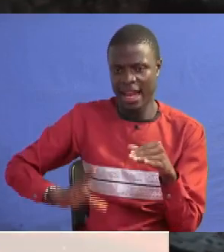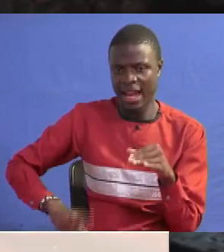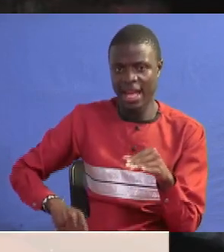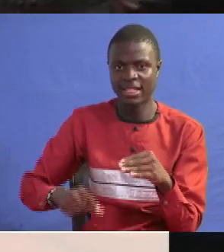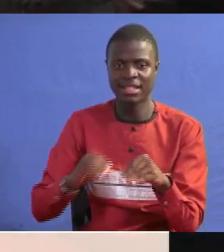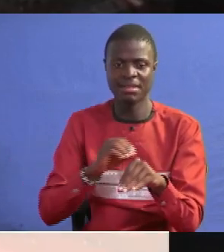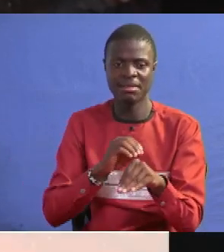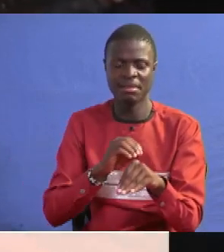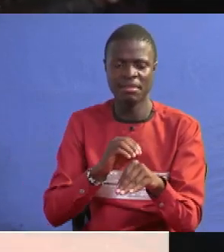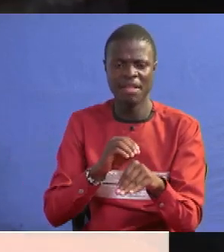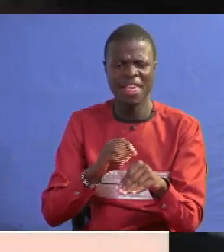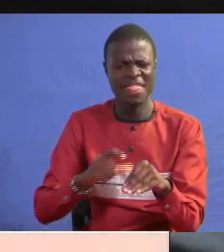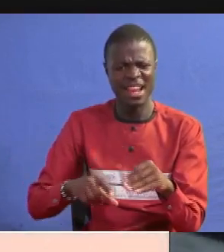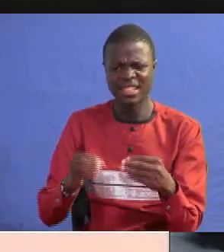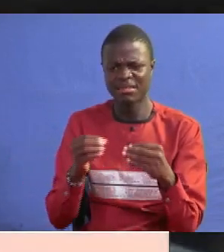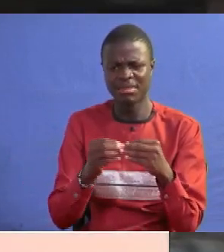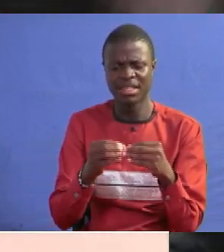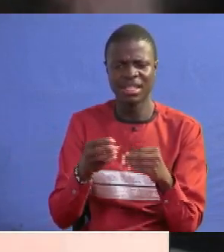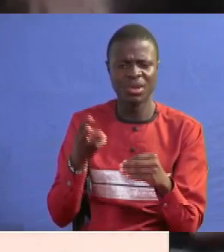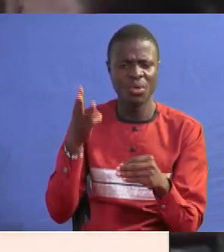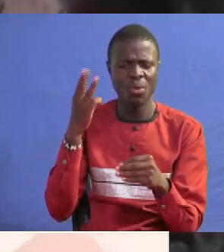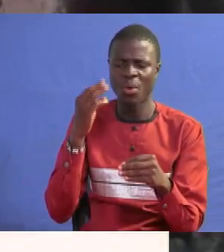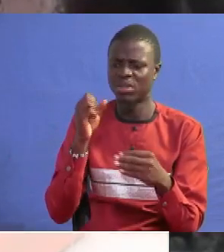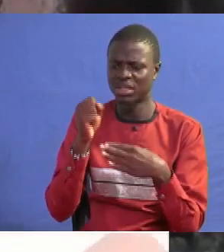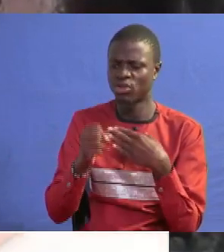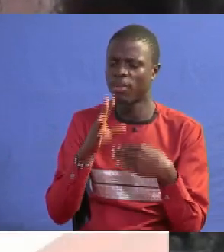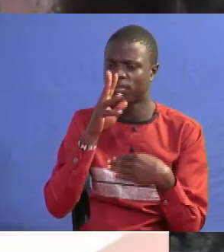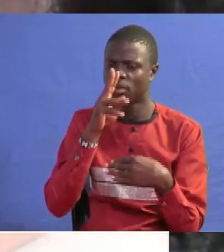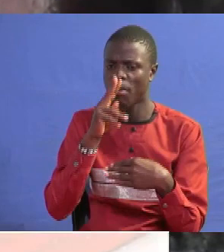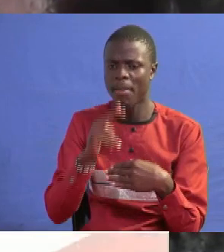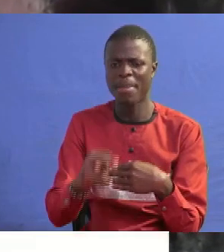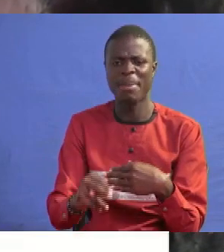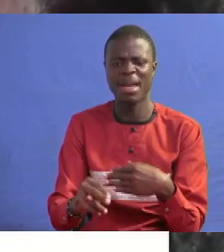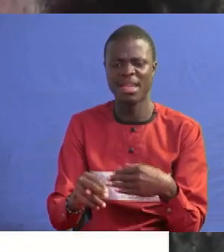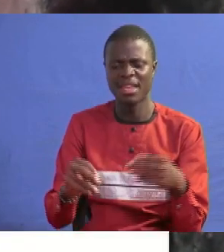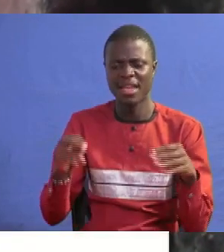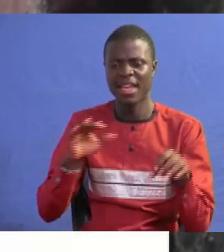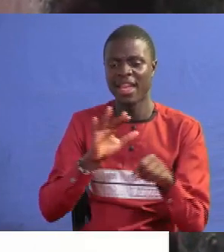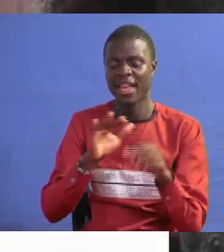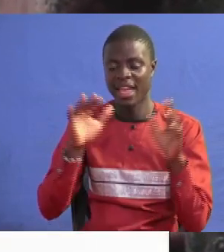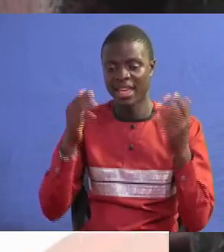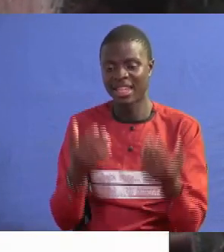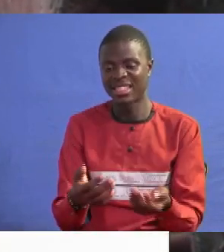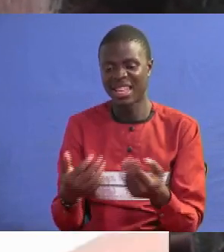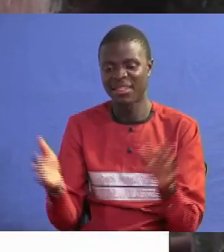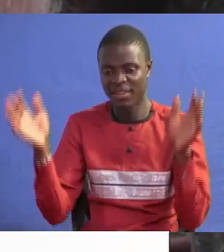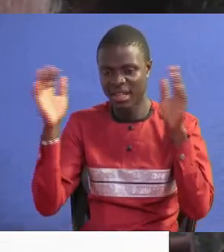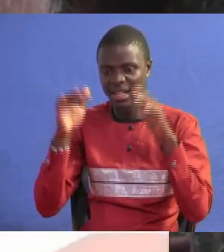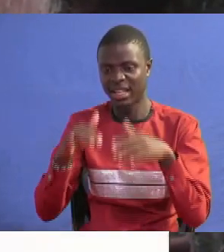imitatio na mvu kubwa pamoja na mafu rko Hali mbaye Ya hewa ikati mipangilio